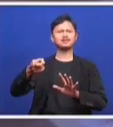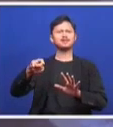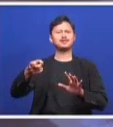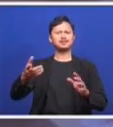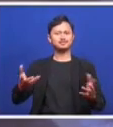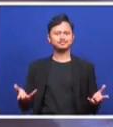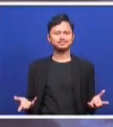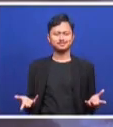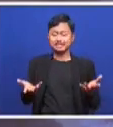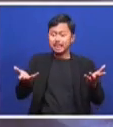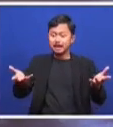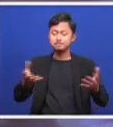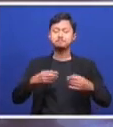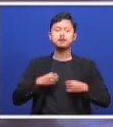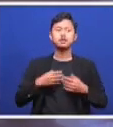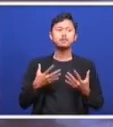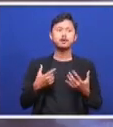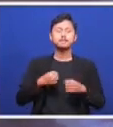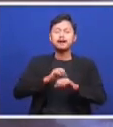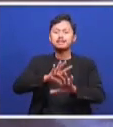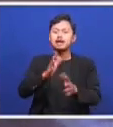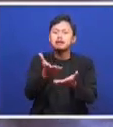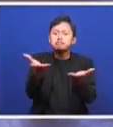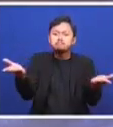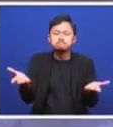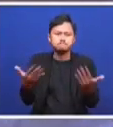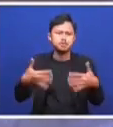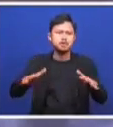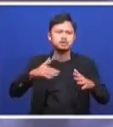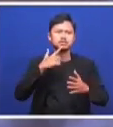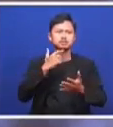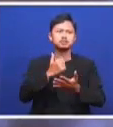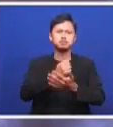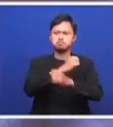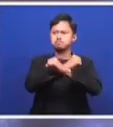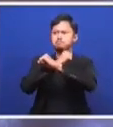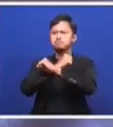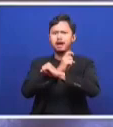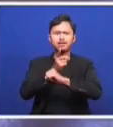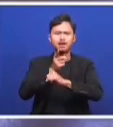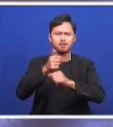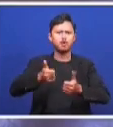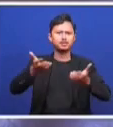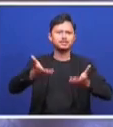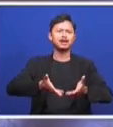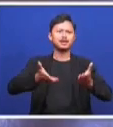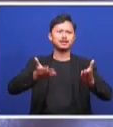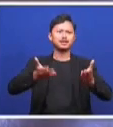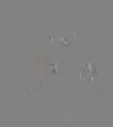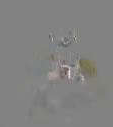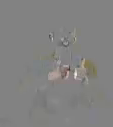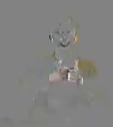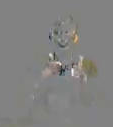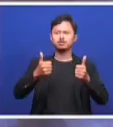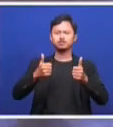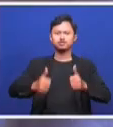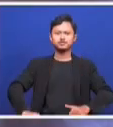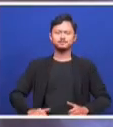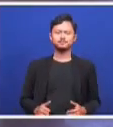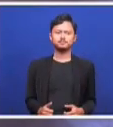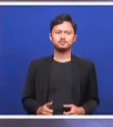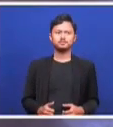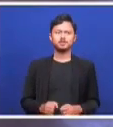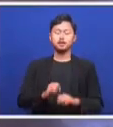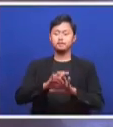silakan maksud saya ke partai apapun ya yang begini-begini juga boleh anda ikut boleh ke